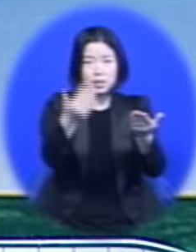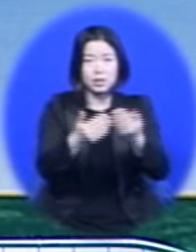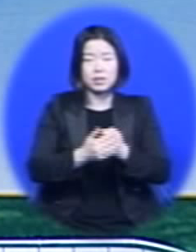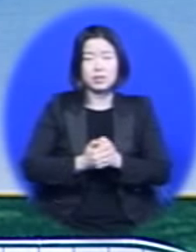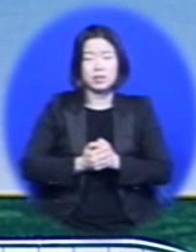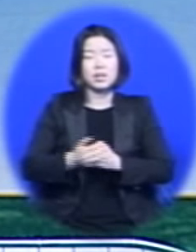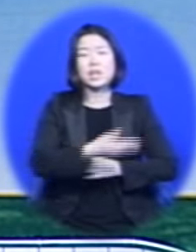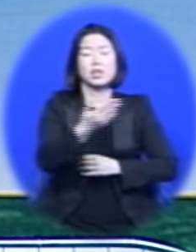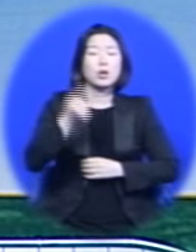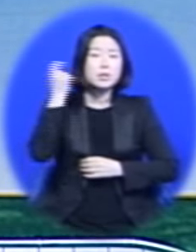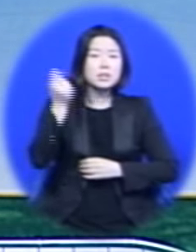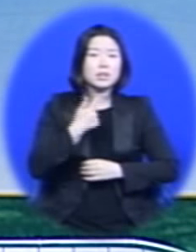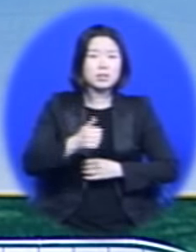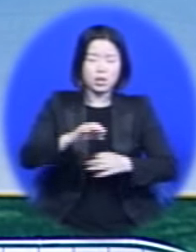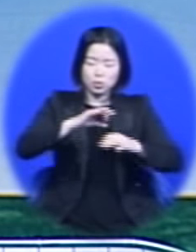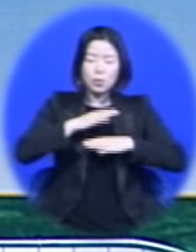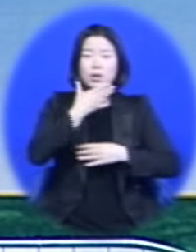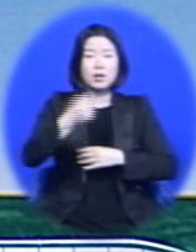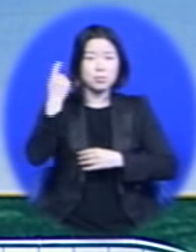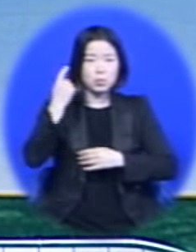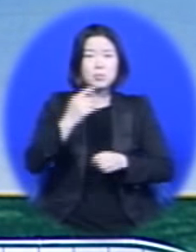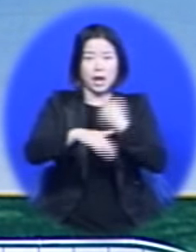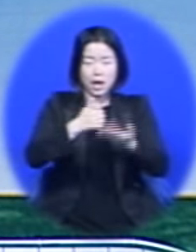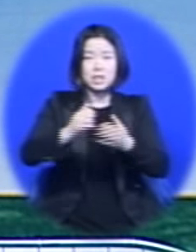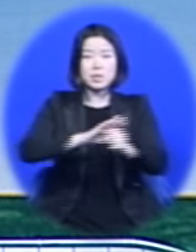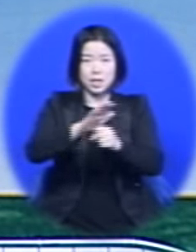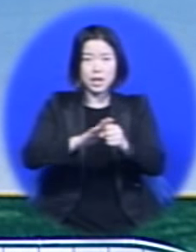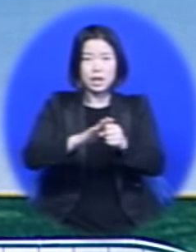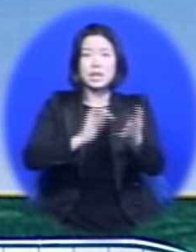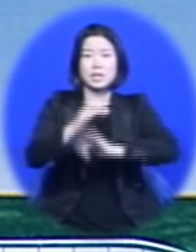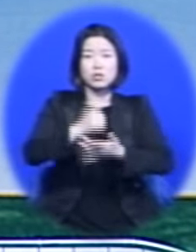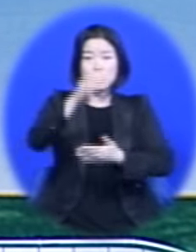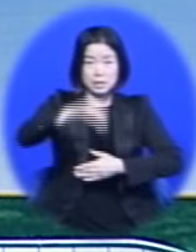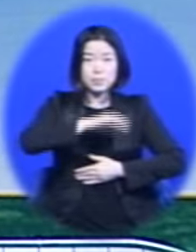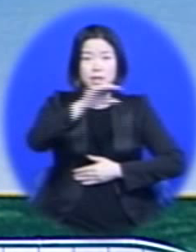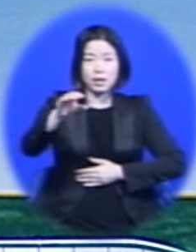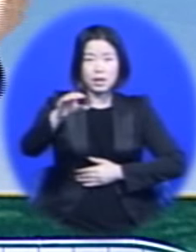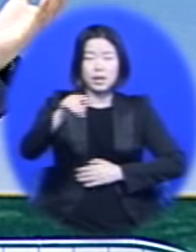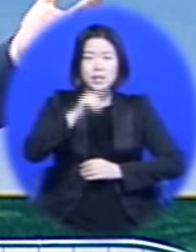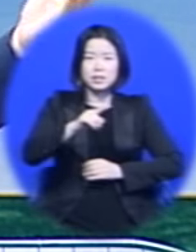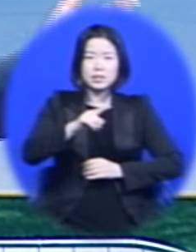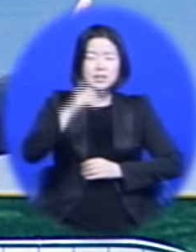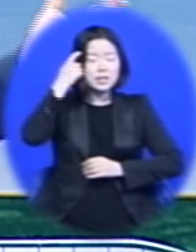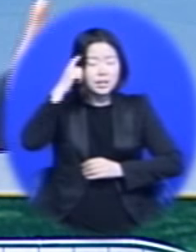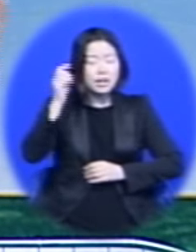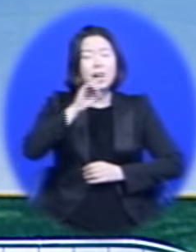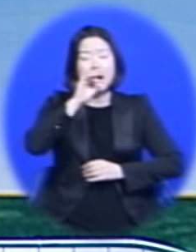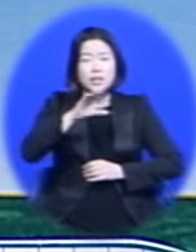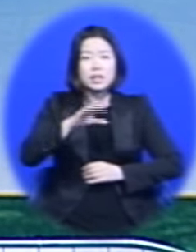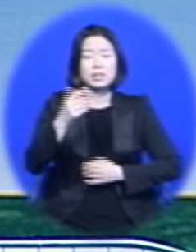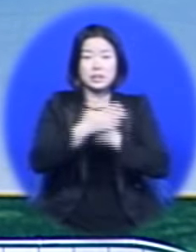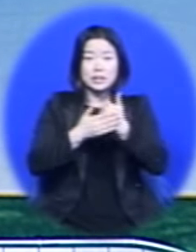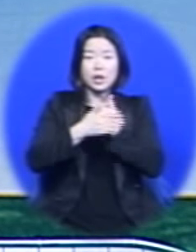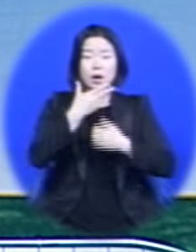여러분이 들었던 그 놀라운 복음, 하나님의 사랑, 예수님의 십자가, 그 상상이 안 되는 그 은혜와 복음의